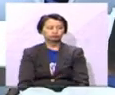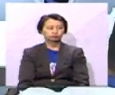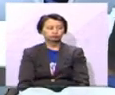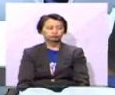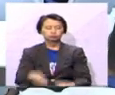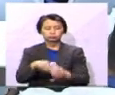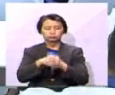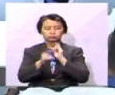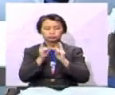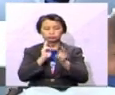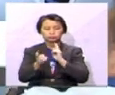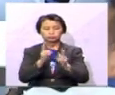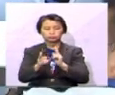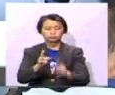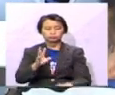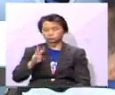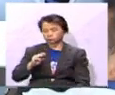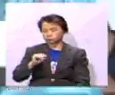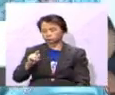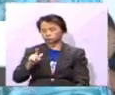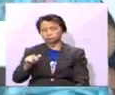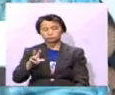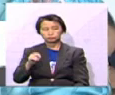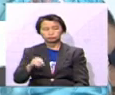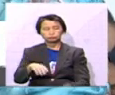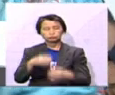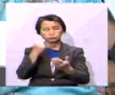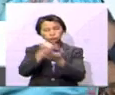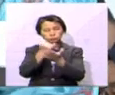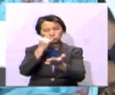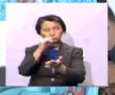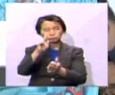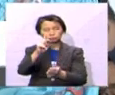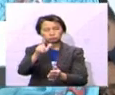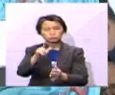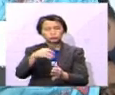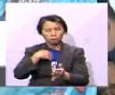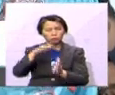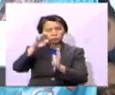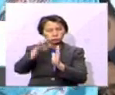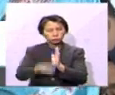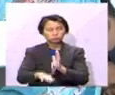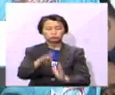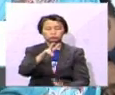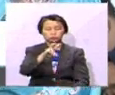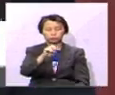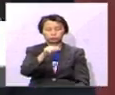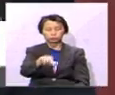Terdahulu dalam ucapannya, Datuk Sri Mazlan memaklumkan indeks jenayah Kuala Lumpur menunjukkan penurunan sebanyak